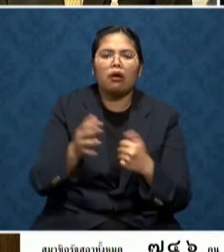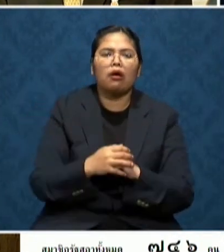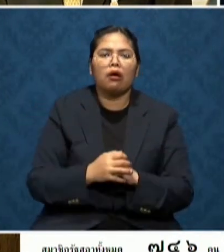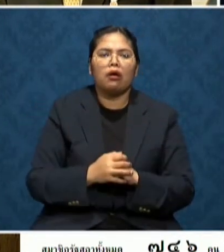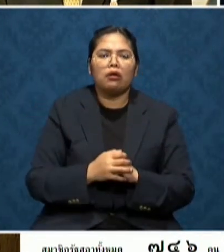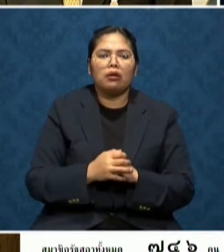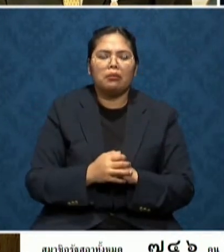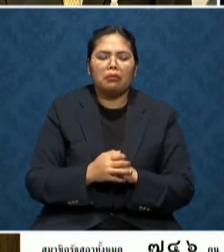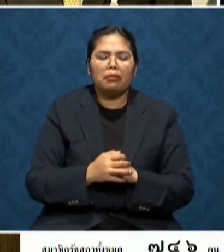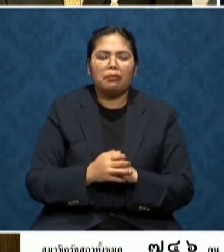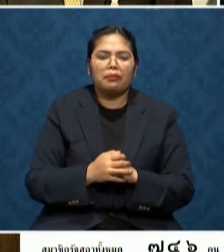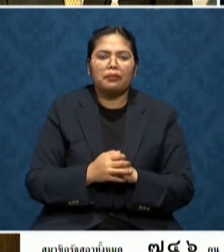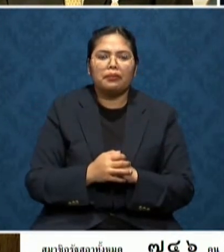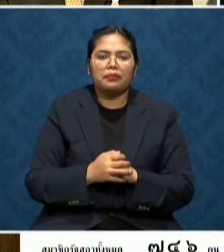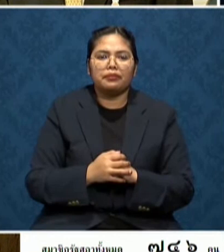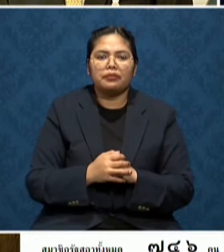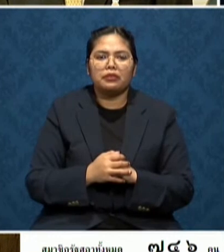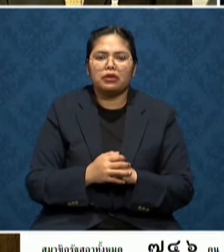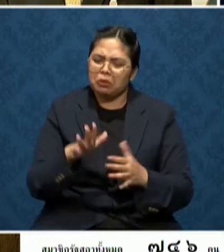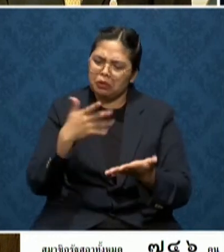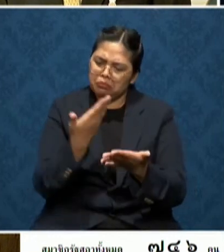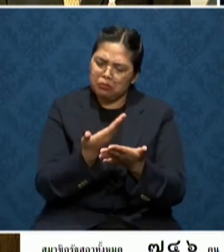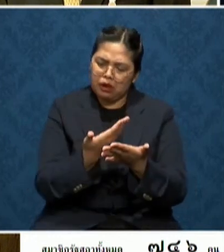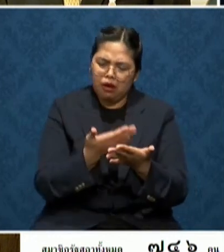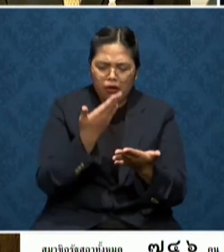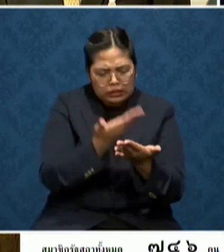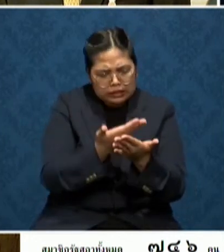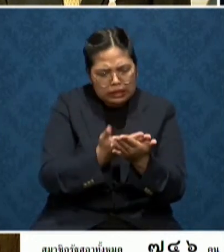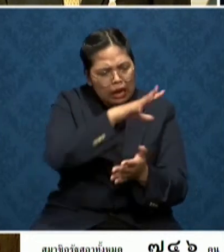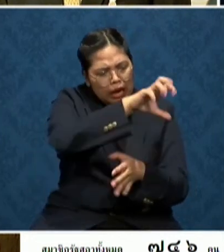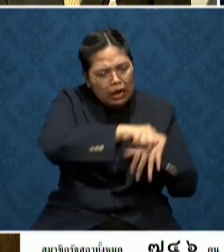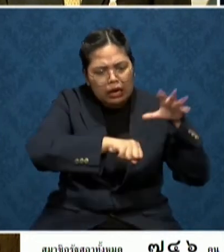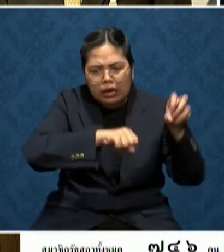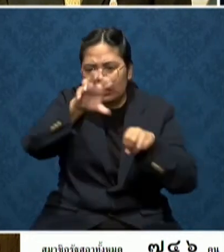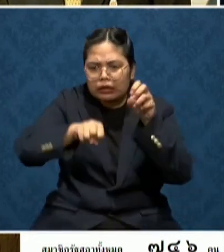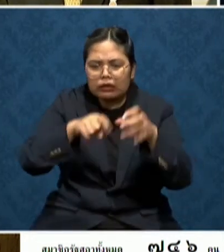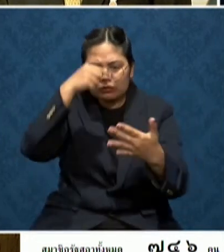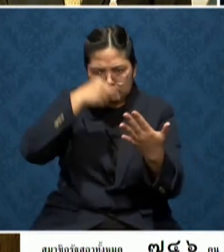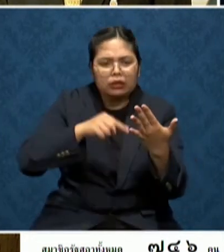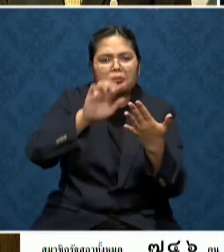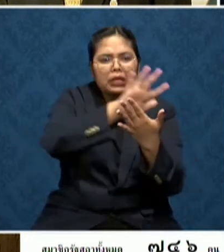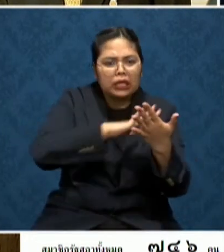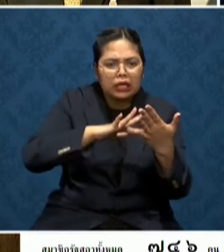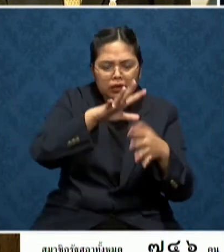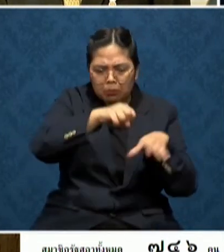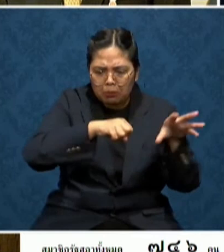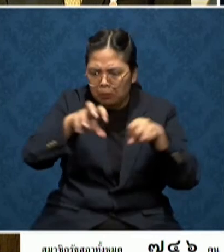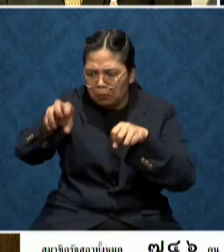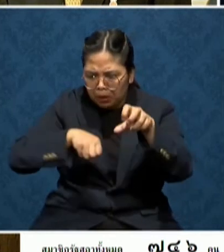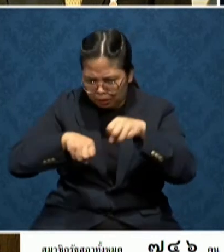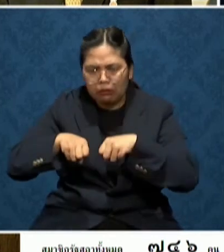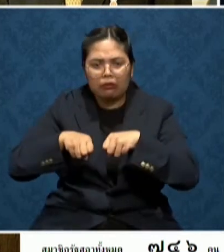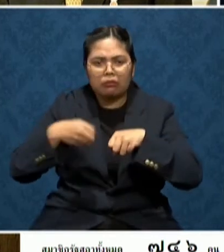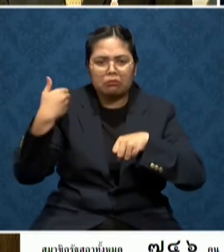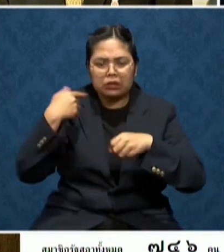ว่าจะมีการไปแปะสินทรัพย์อื่นของประเทศที่ถูกมองว่า